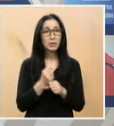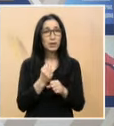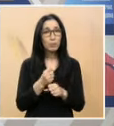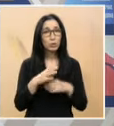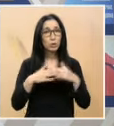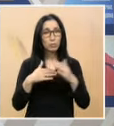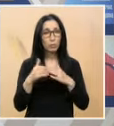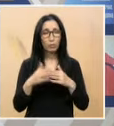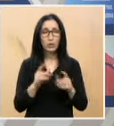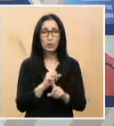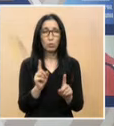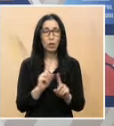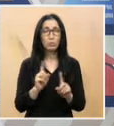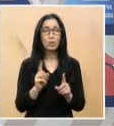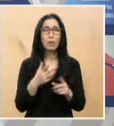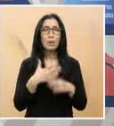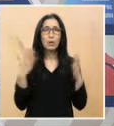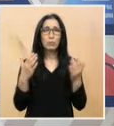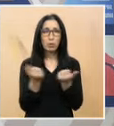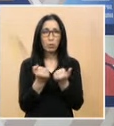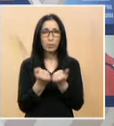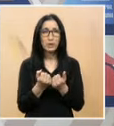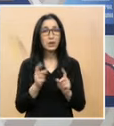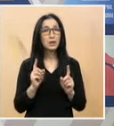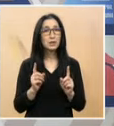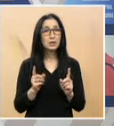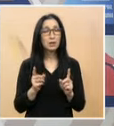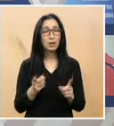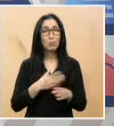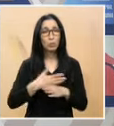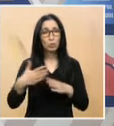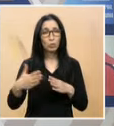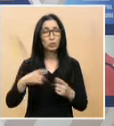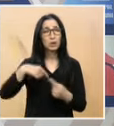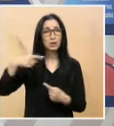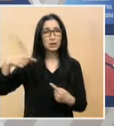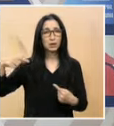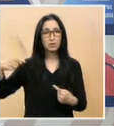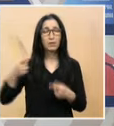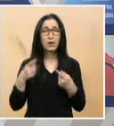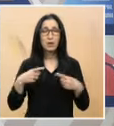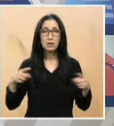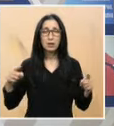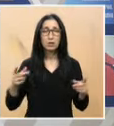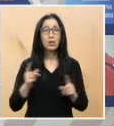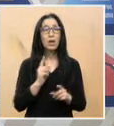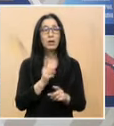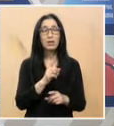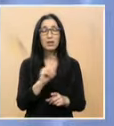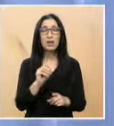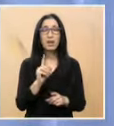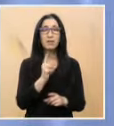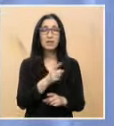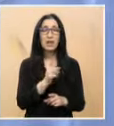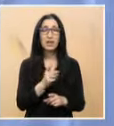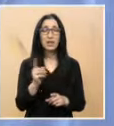работя професия, която я няма на много места, за да продължават да се развиват различни неща, а не всеки да